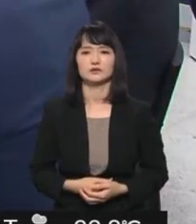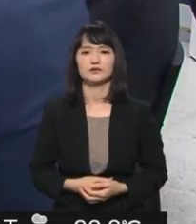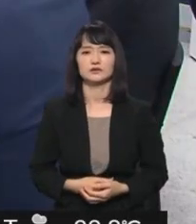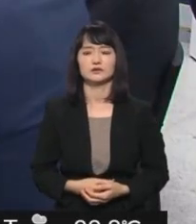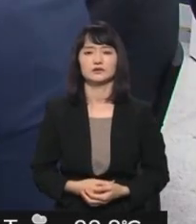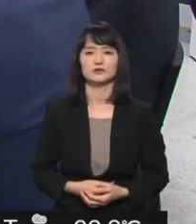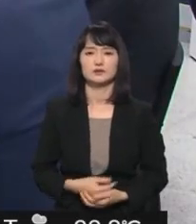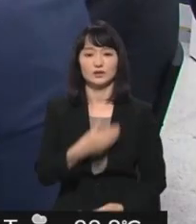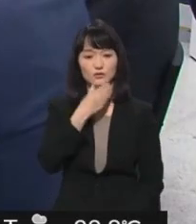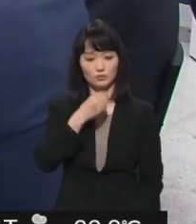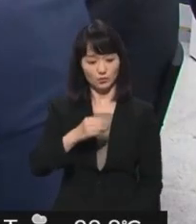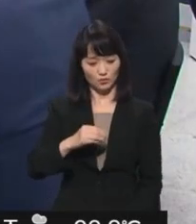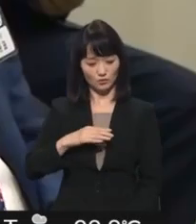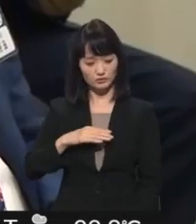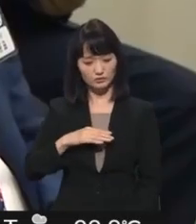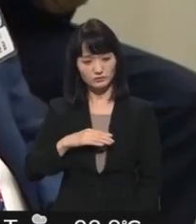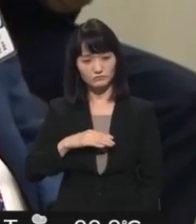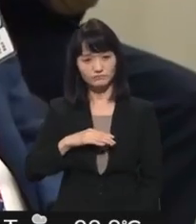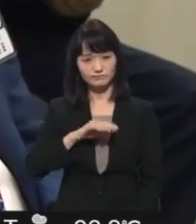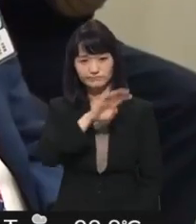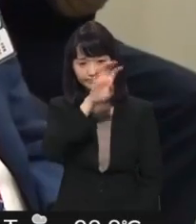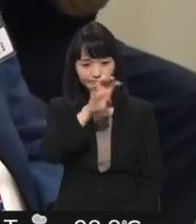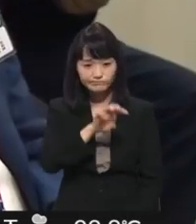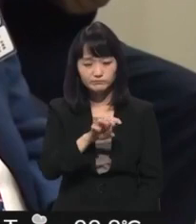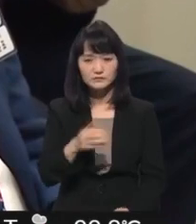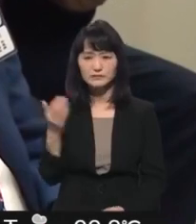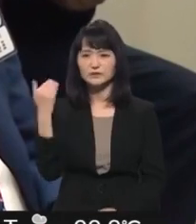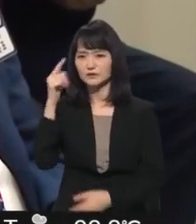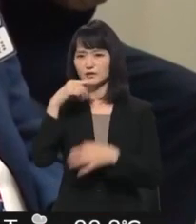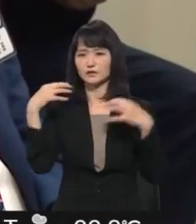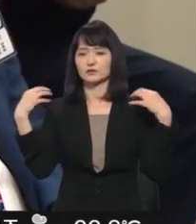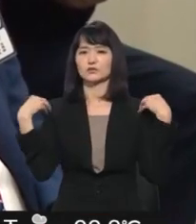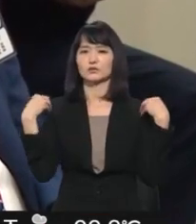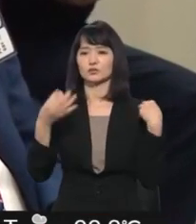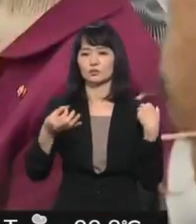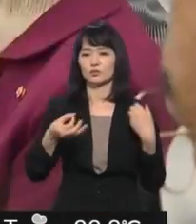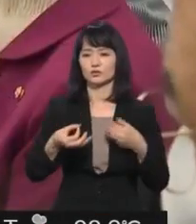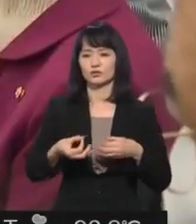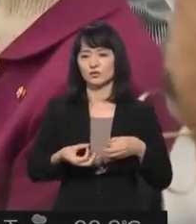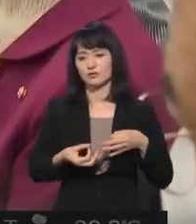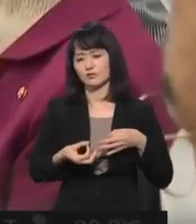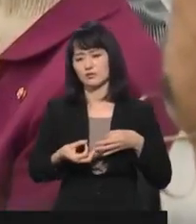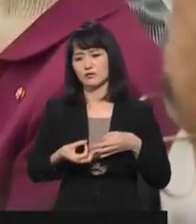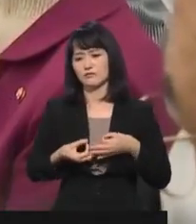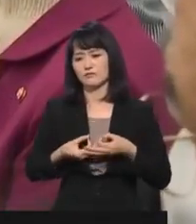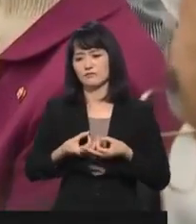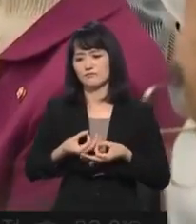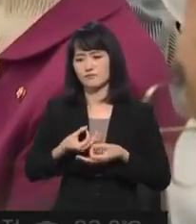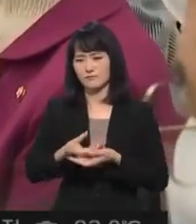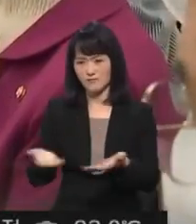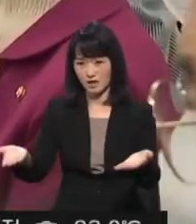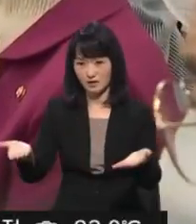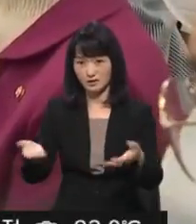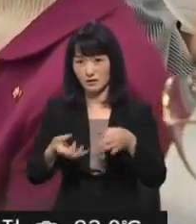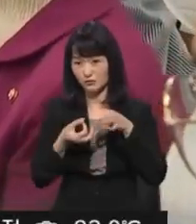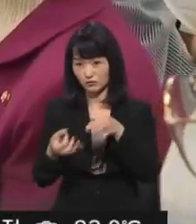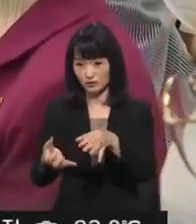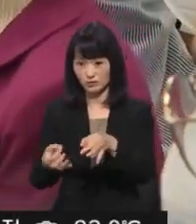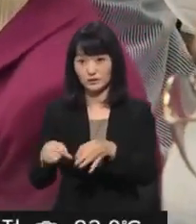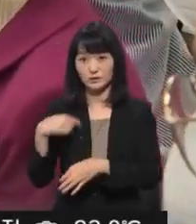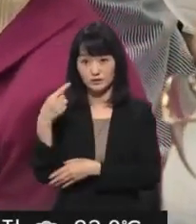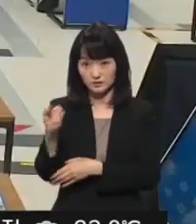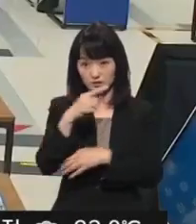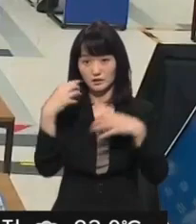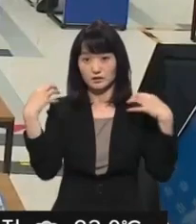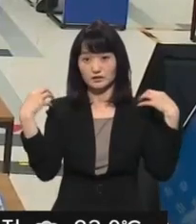전임 정부가 돈을 막 풀어 가지고 돈을 현금 살포 식으로 막 주고 추자 하고 막 했으면 그 다음 정도는 다시 이제